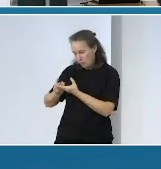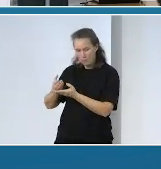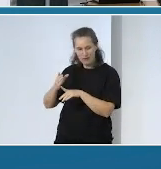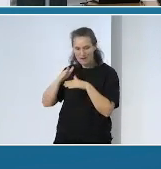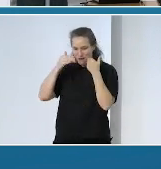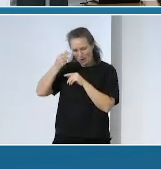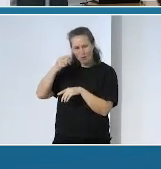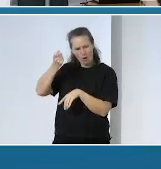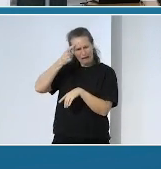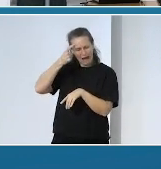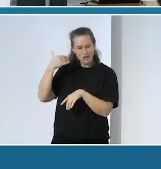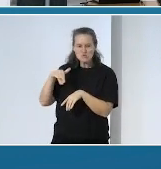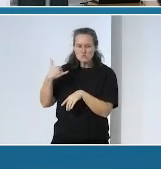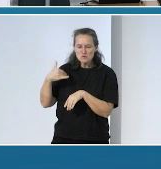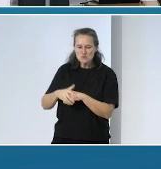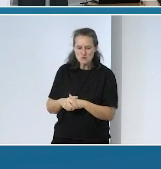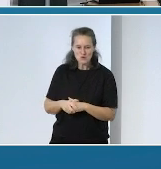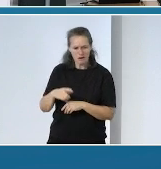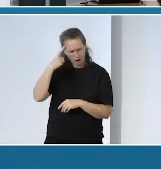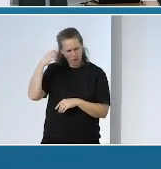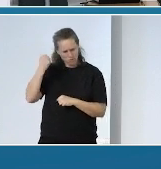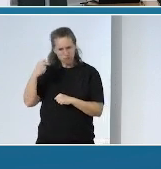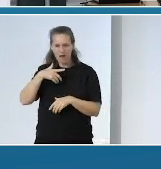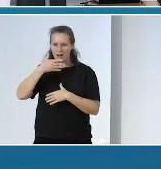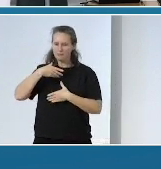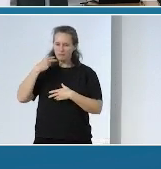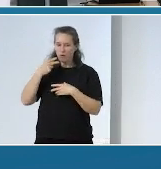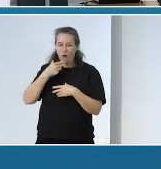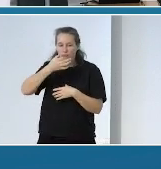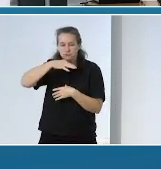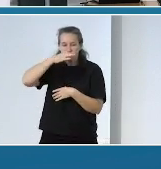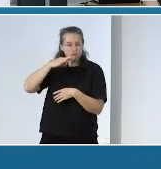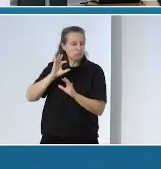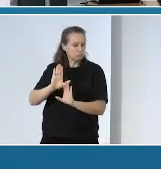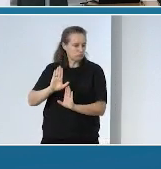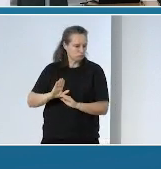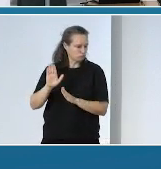toujours son petit caractère bien trempé, elle vocalise, il n'y a rien de particulier.